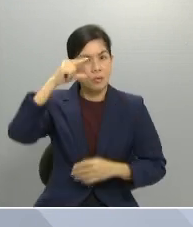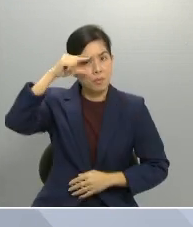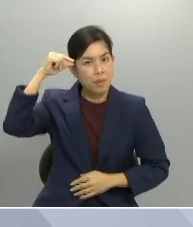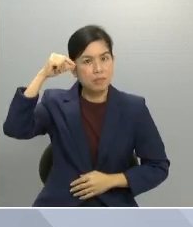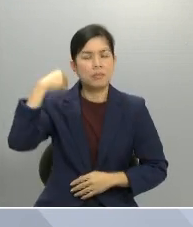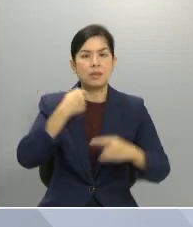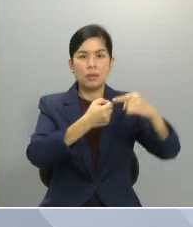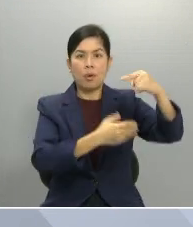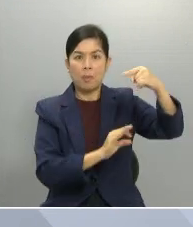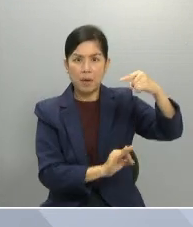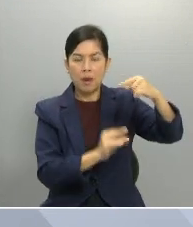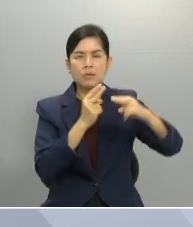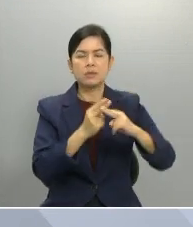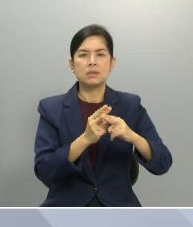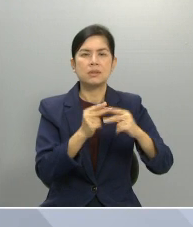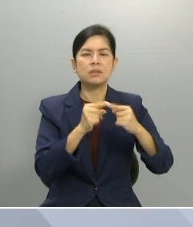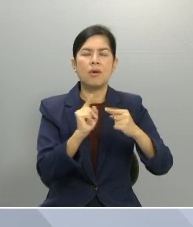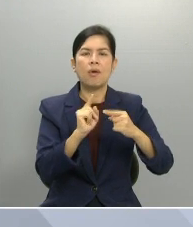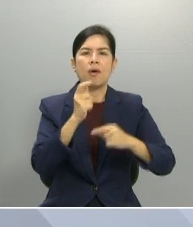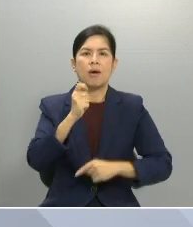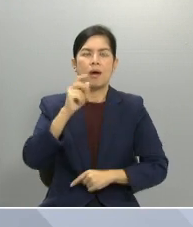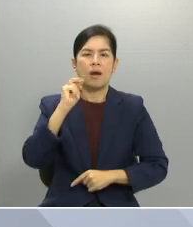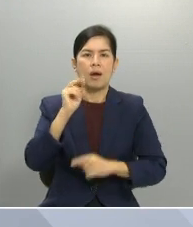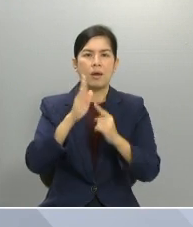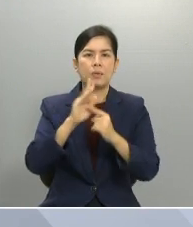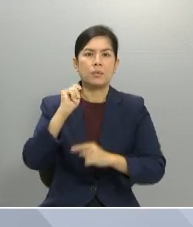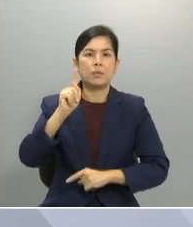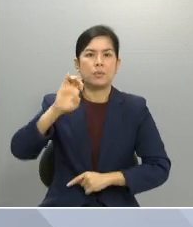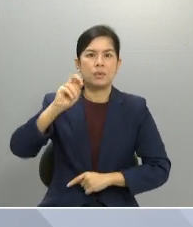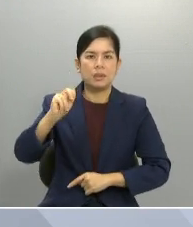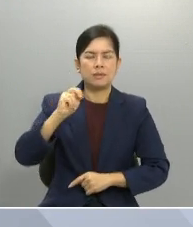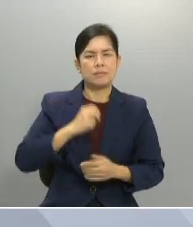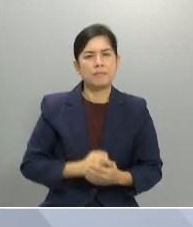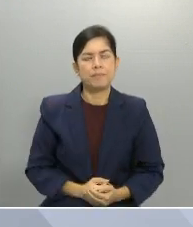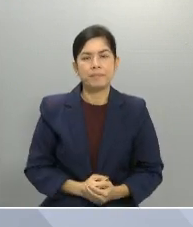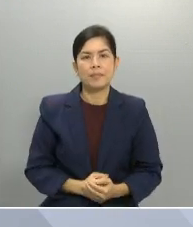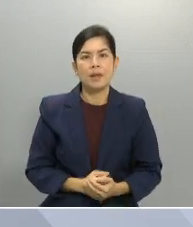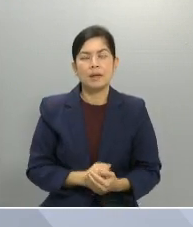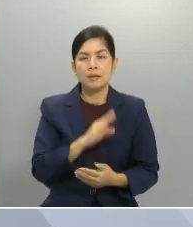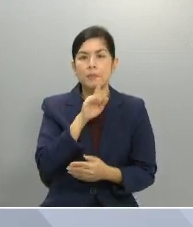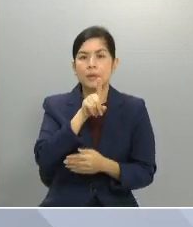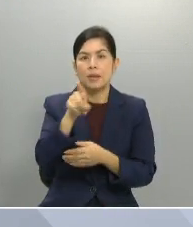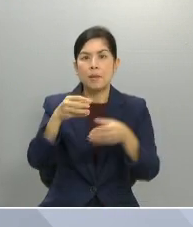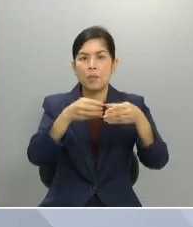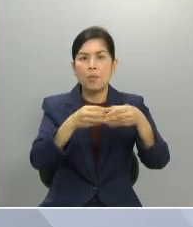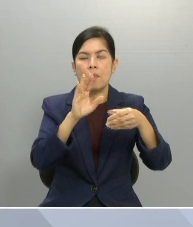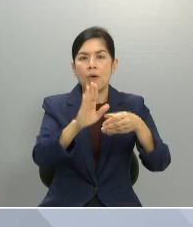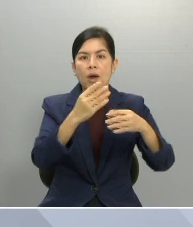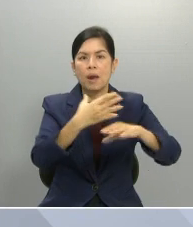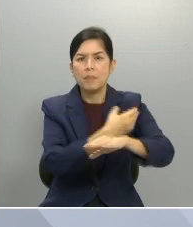อันนี้น่าสนใจแปลกๆขณะเดียวกันครับคุณผู้ชมฮะถ้าไปถามในมุมพรรคการเมืองที่จะเลือก